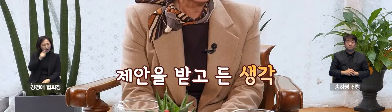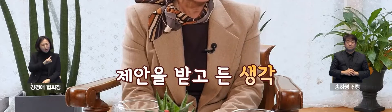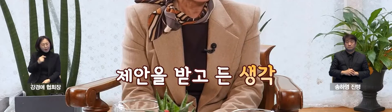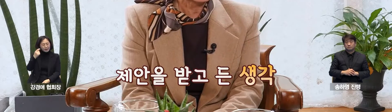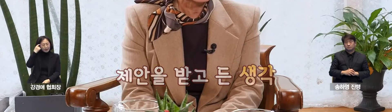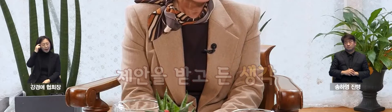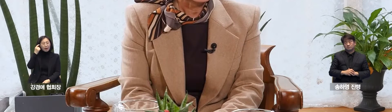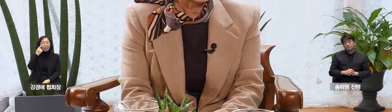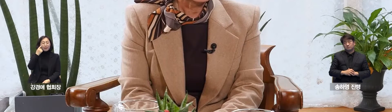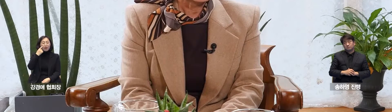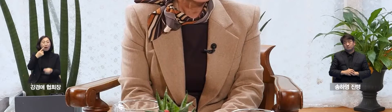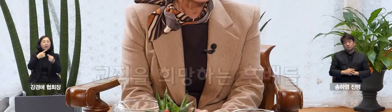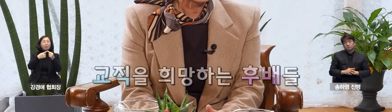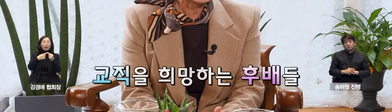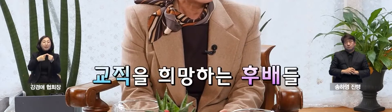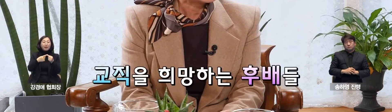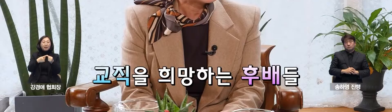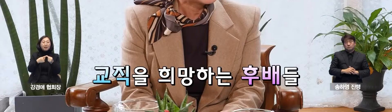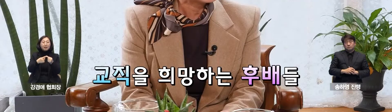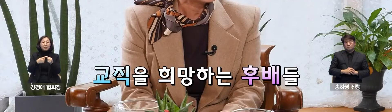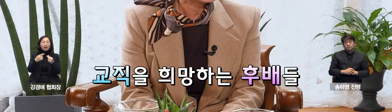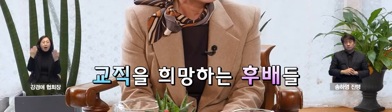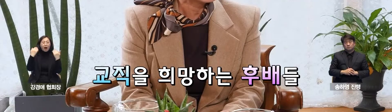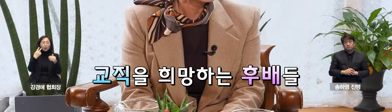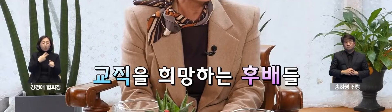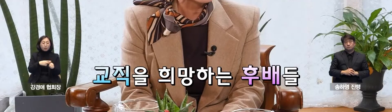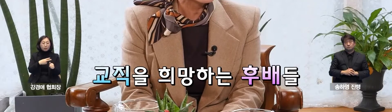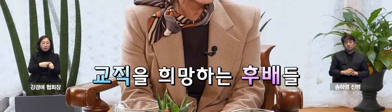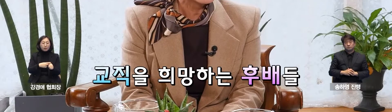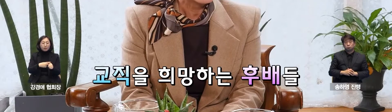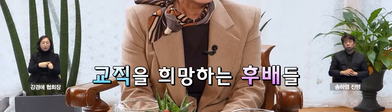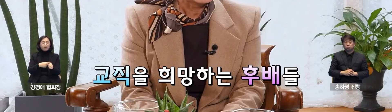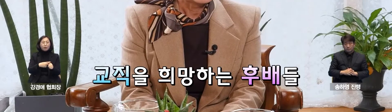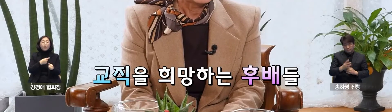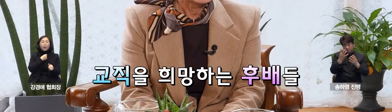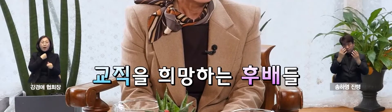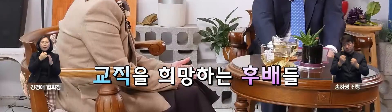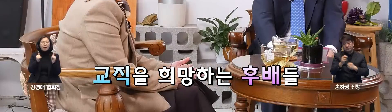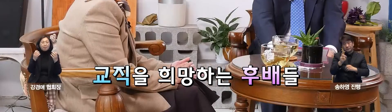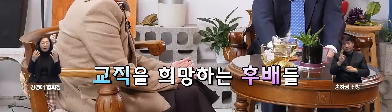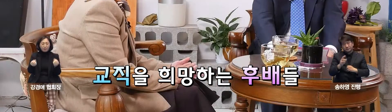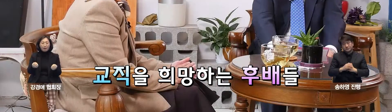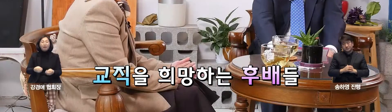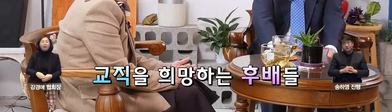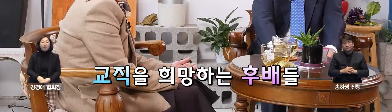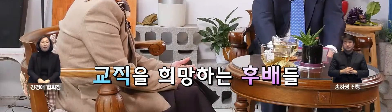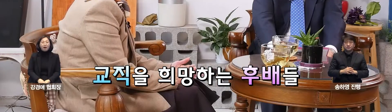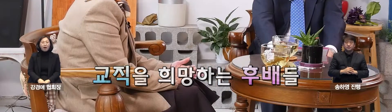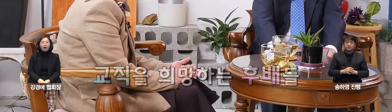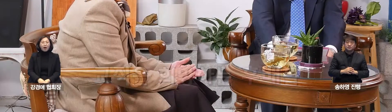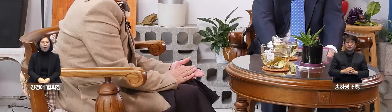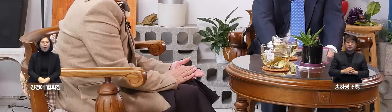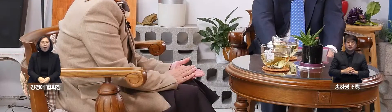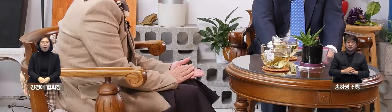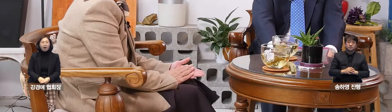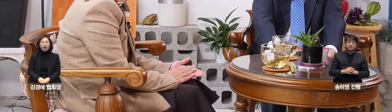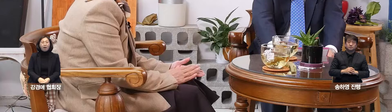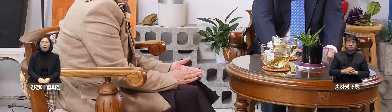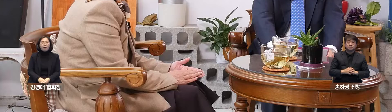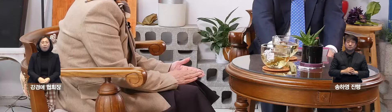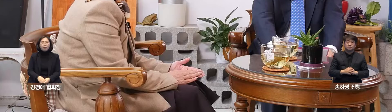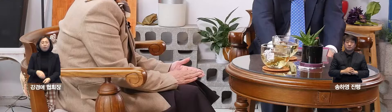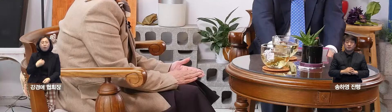해봤어요. 첫 번째는 지금 교직에 오려고 하는 분들이 참 많다. 맞죠. 그것도 사실 10% 정도는 됐었어요.